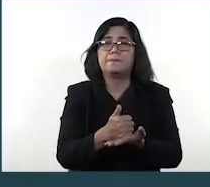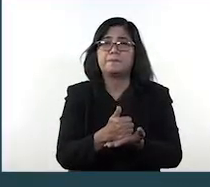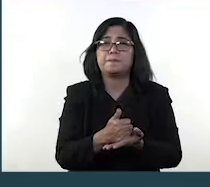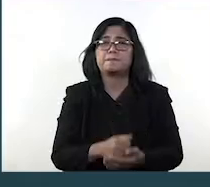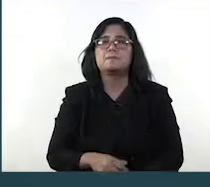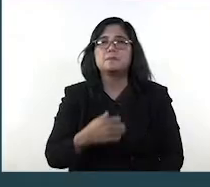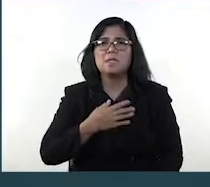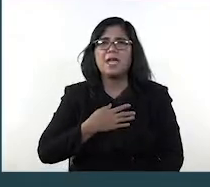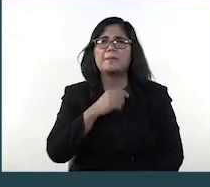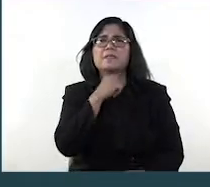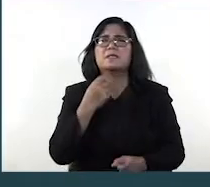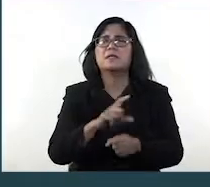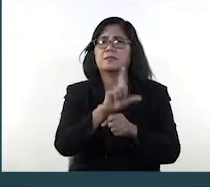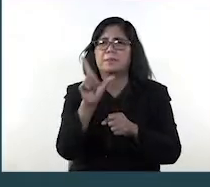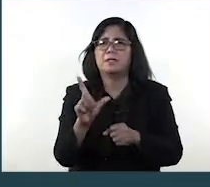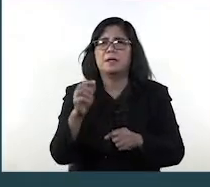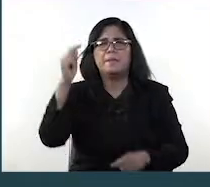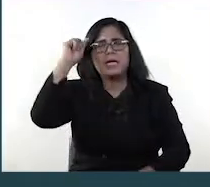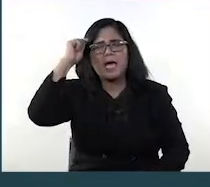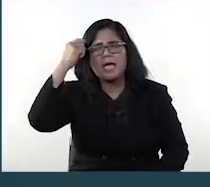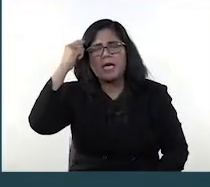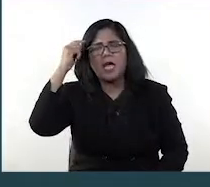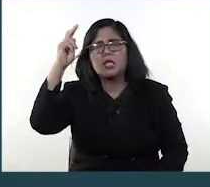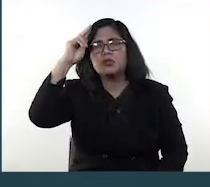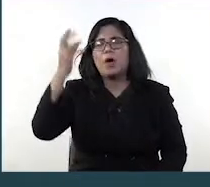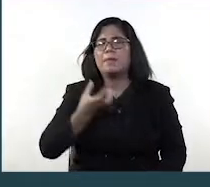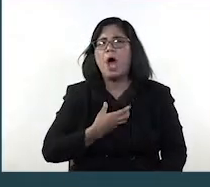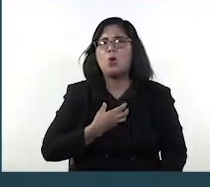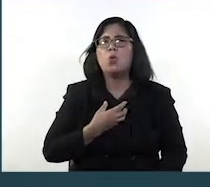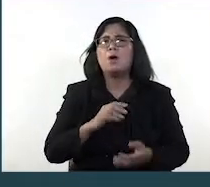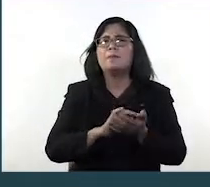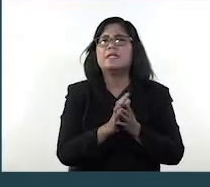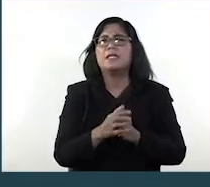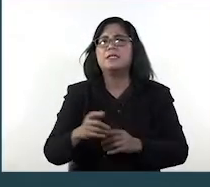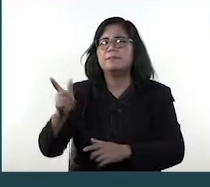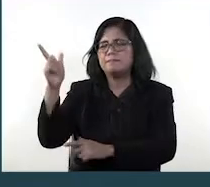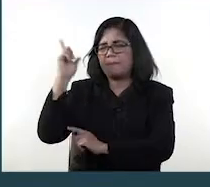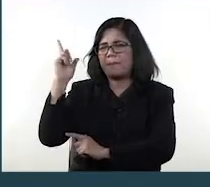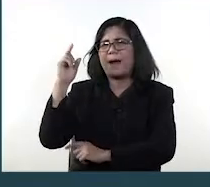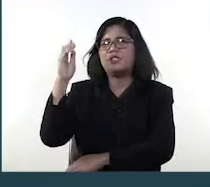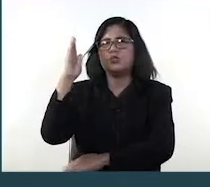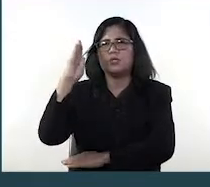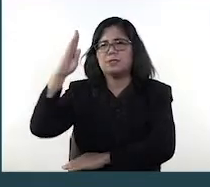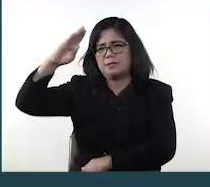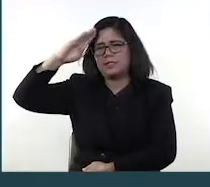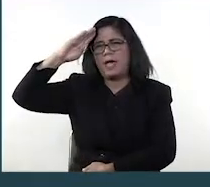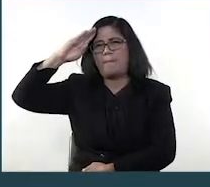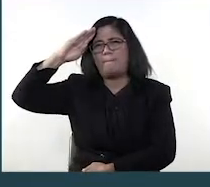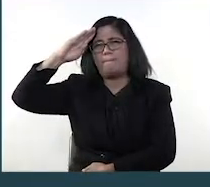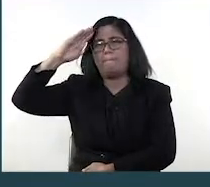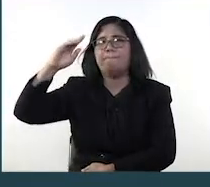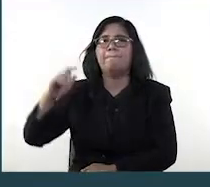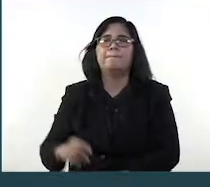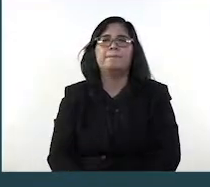Hai tuan mau setiap kita jadi prajurit jadi pahlawan siap menderita demi orang lain Hai demi